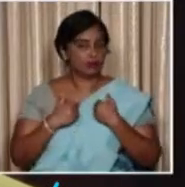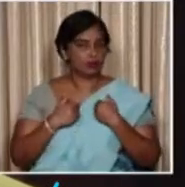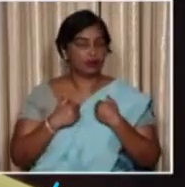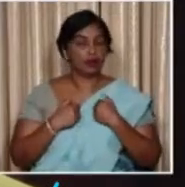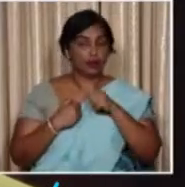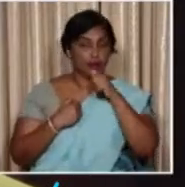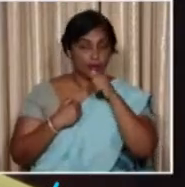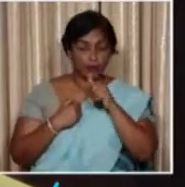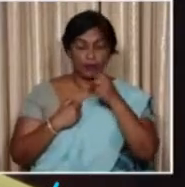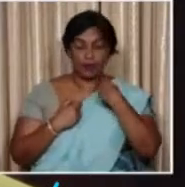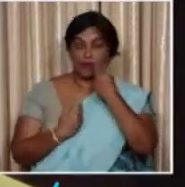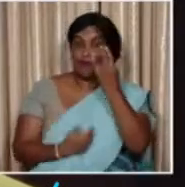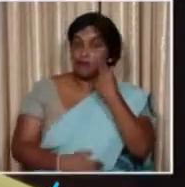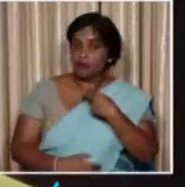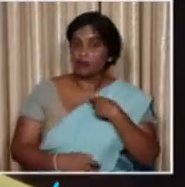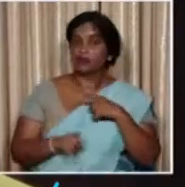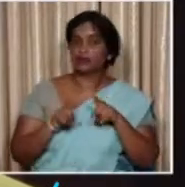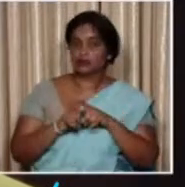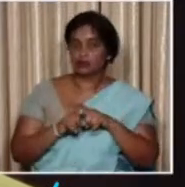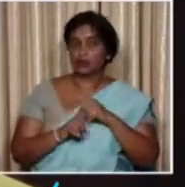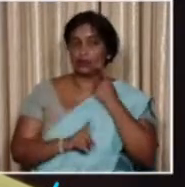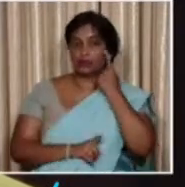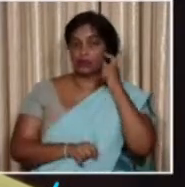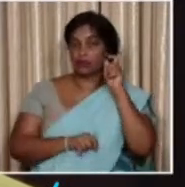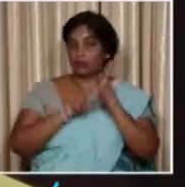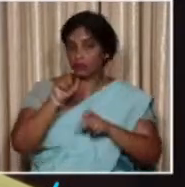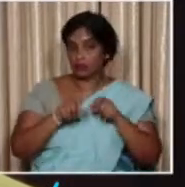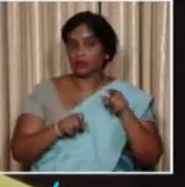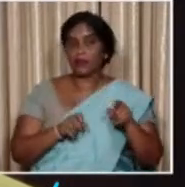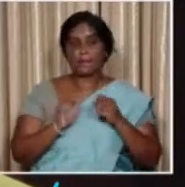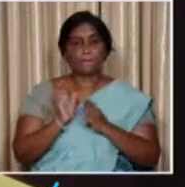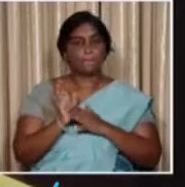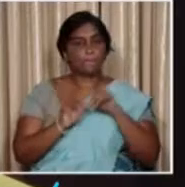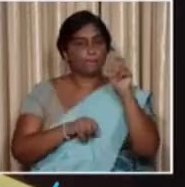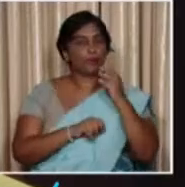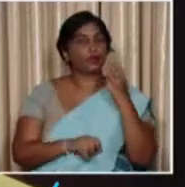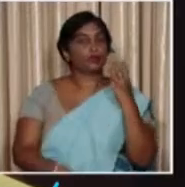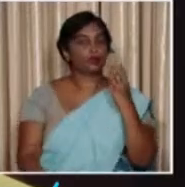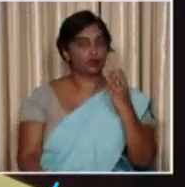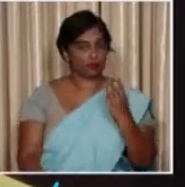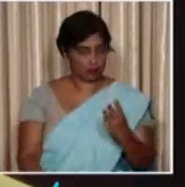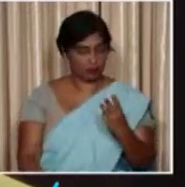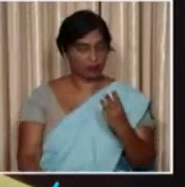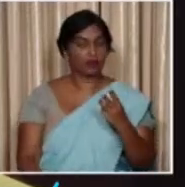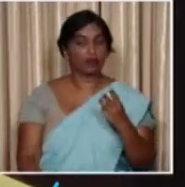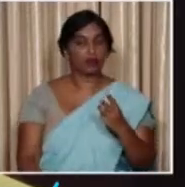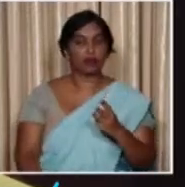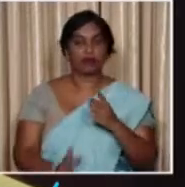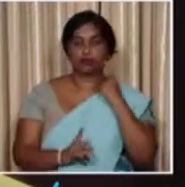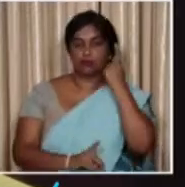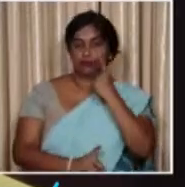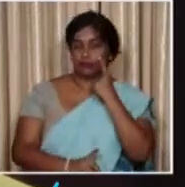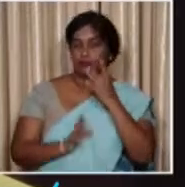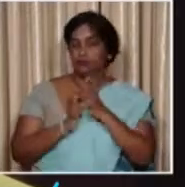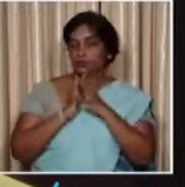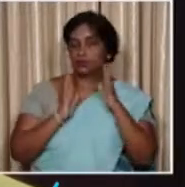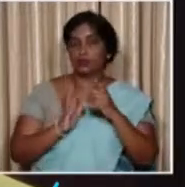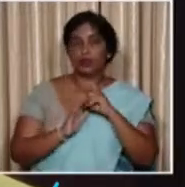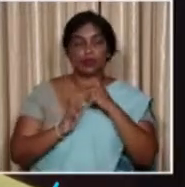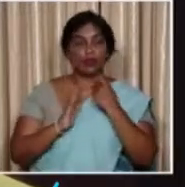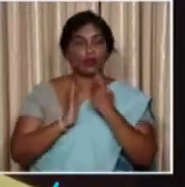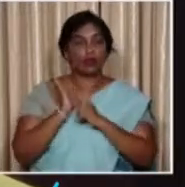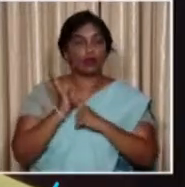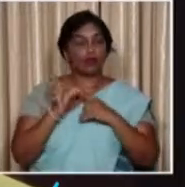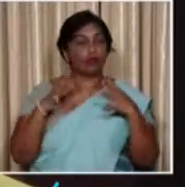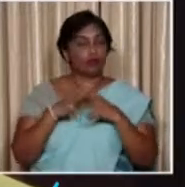හෘද සාක්ෂියට එකඟව හිටපු බුද්ධි මණ්ඩලයේ සමාජකීය තුන්දෙනෙකුත් අති දක්ෂ නීති මණ්ඩලයකුත්